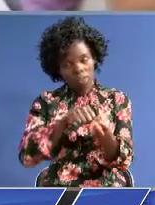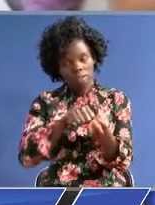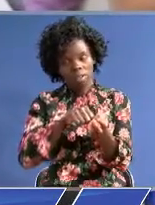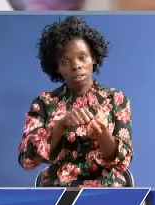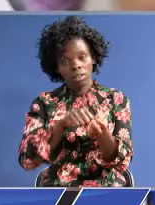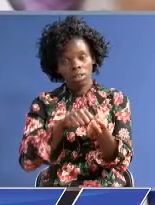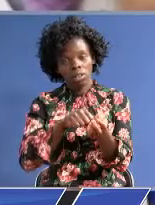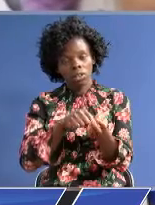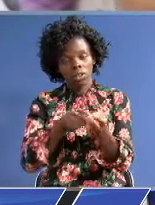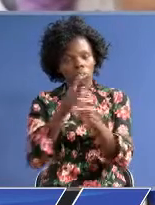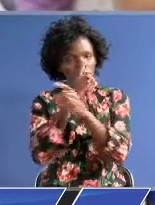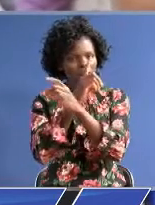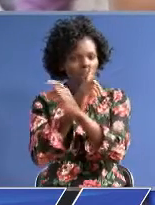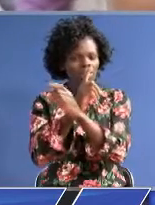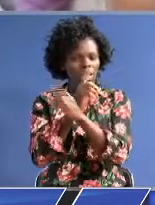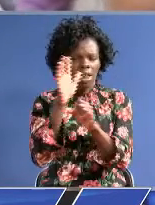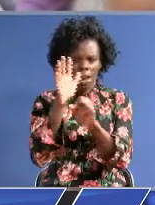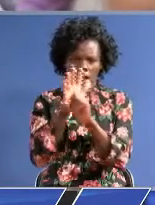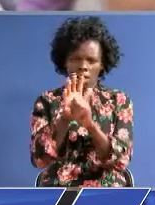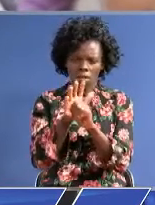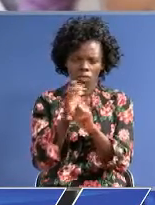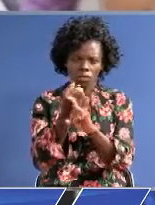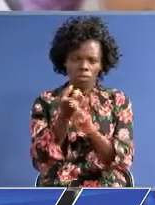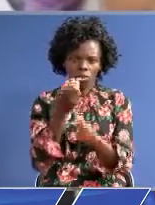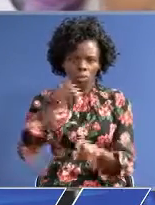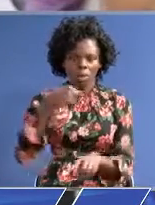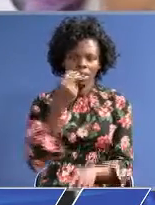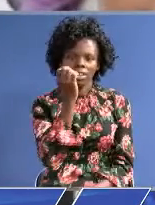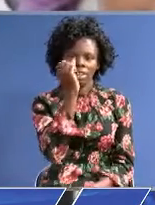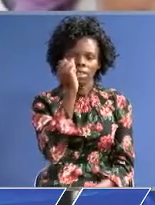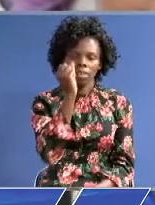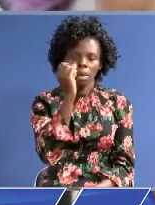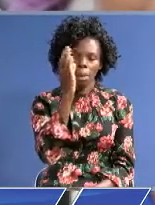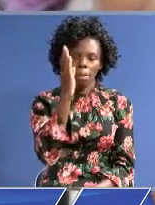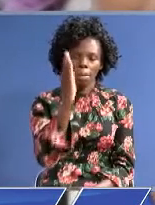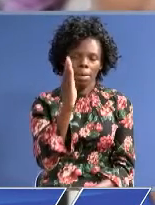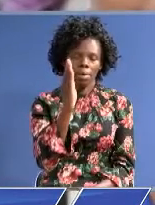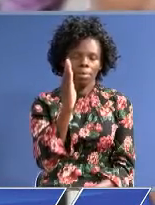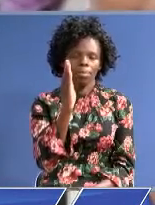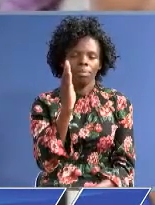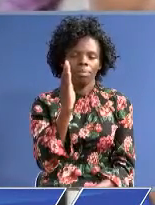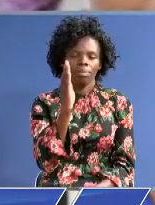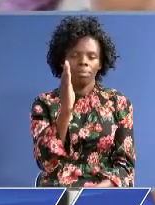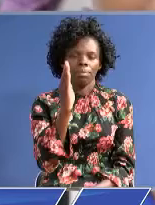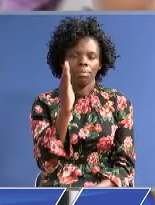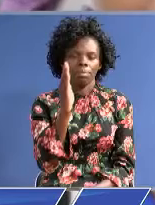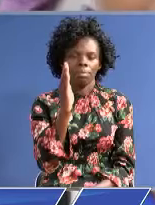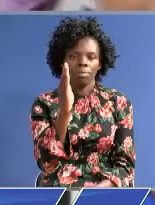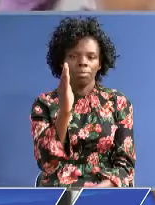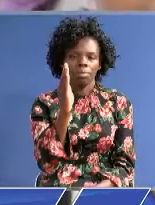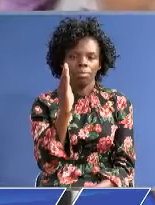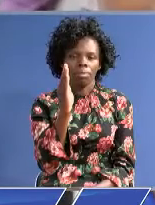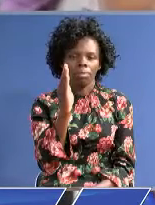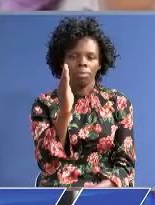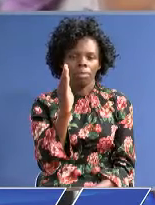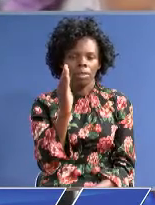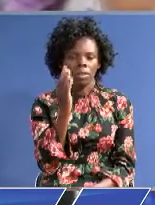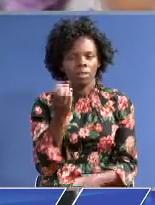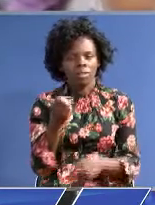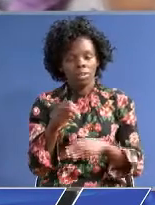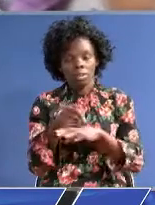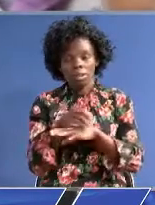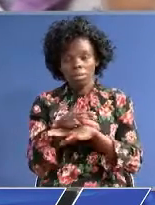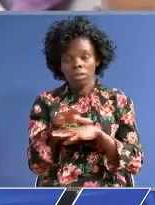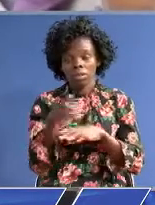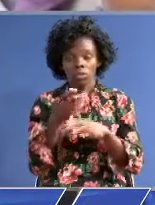ndio tuwakinge kabisa na ugonjwa wa hepatitis B. Hepatitis B huwa transmission